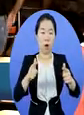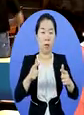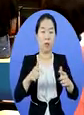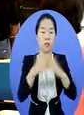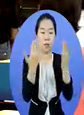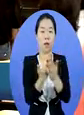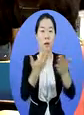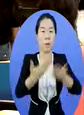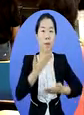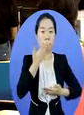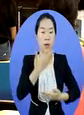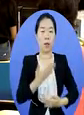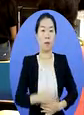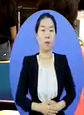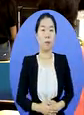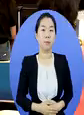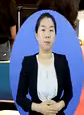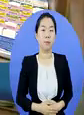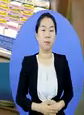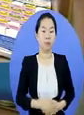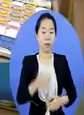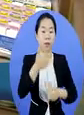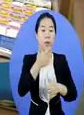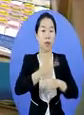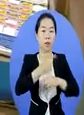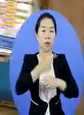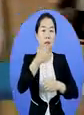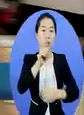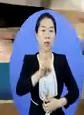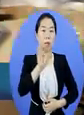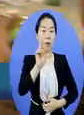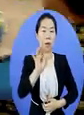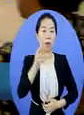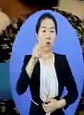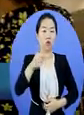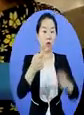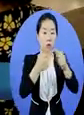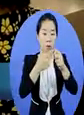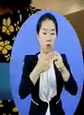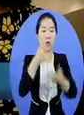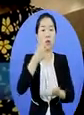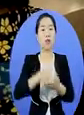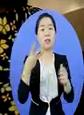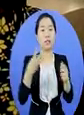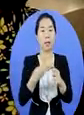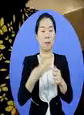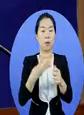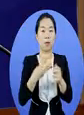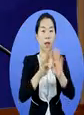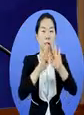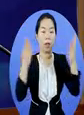한 곳에서 제공하기로 협의하면서 추진됐습니다. 남양주 고용복지센터에 이어 전국에서 세 번째로 업무를 개시하게